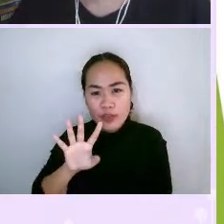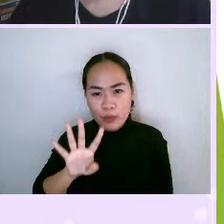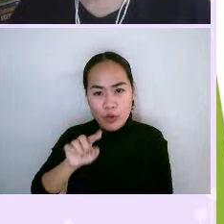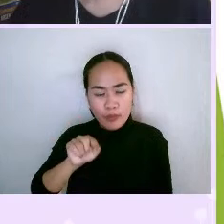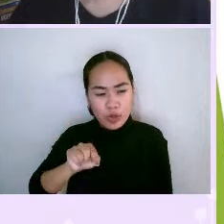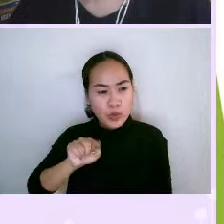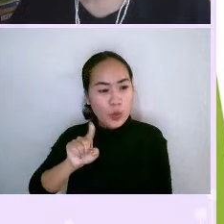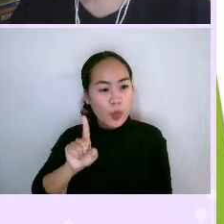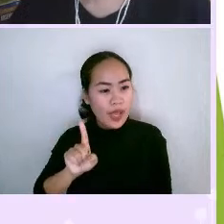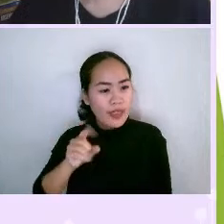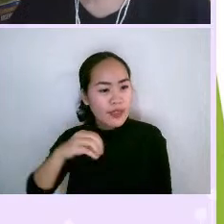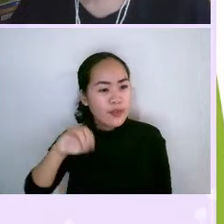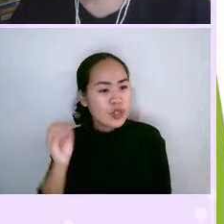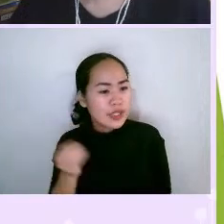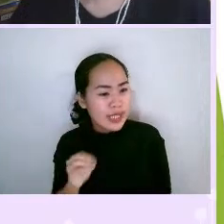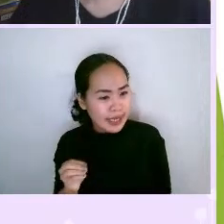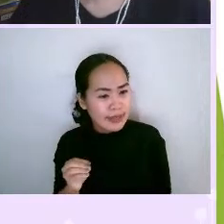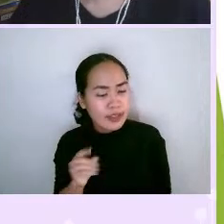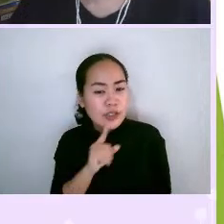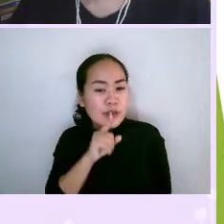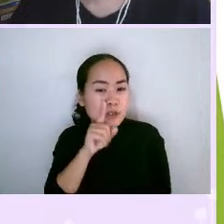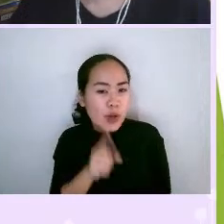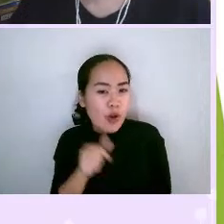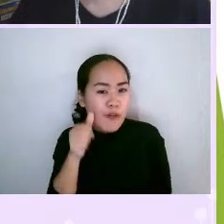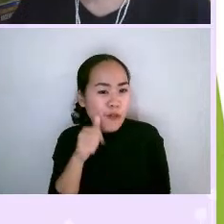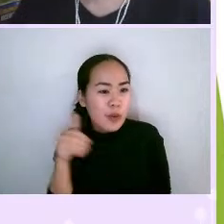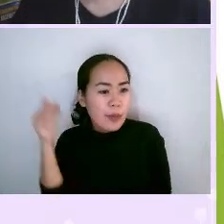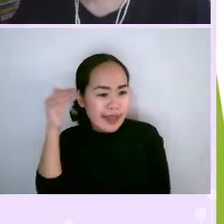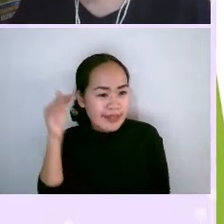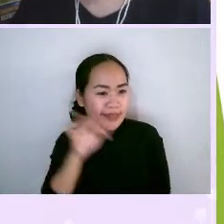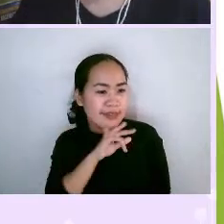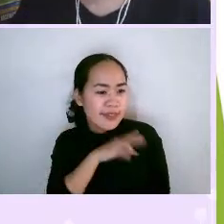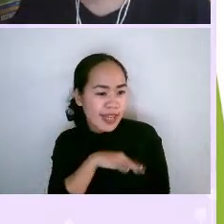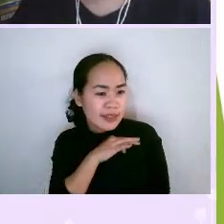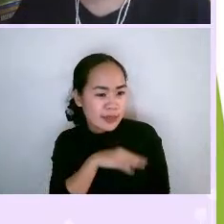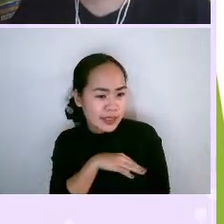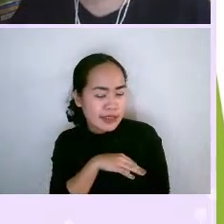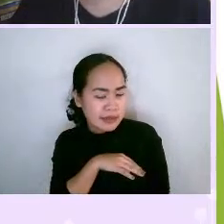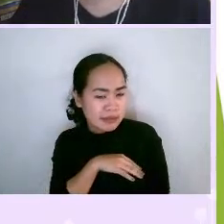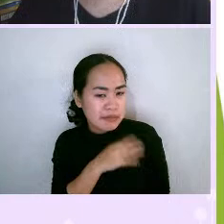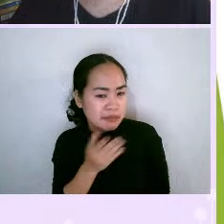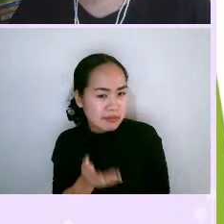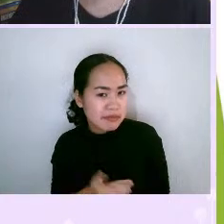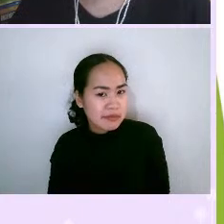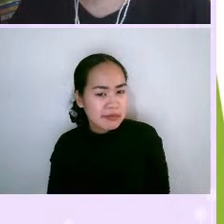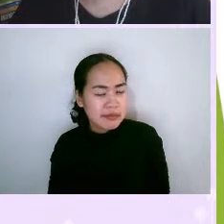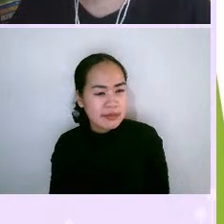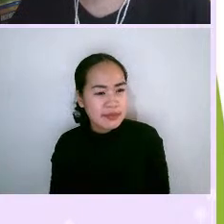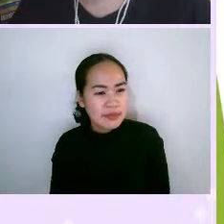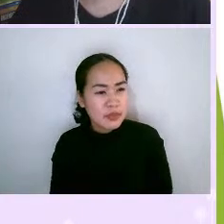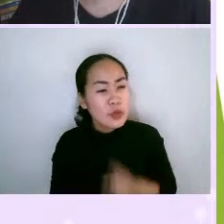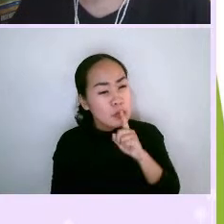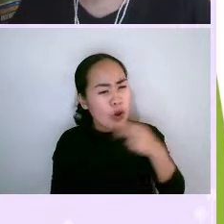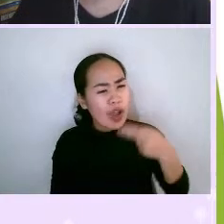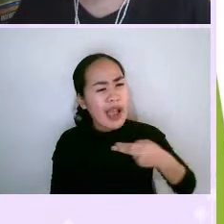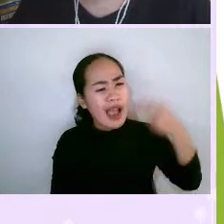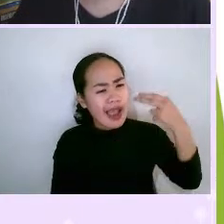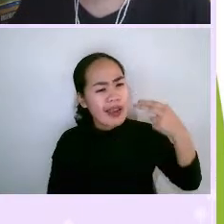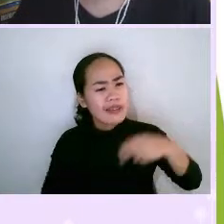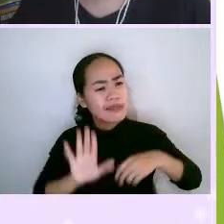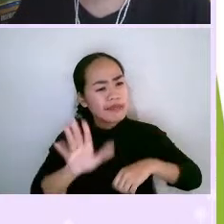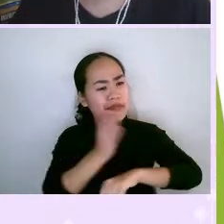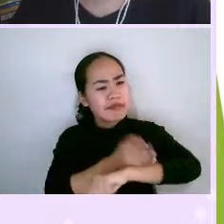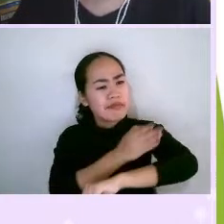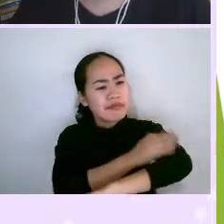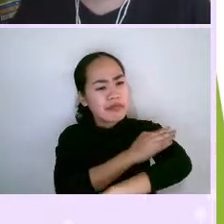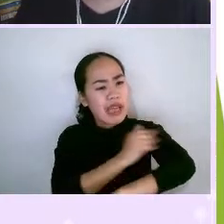54.1% ang percentage female beneficiaries. So parang malaki po yung improvement, although hindi naman the